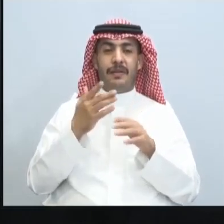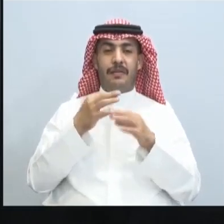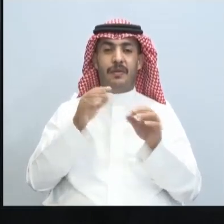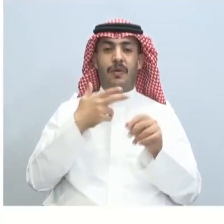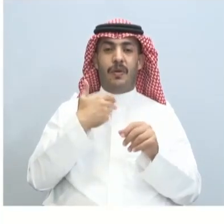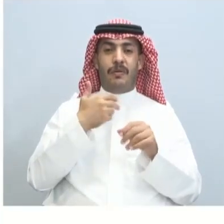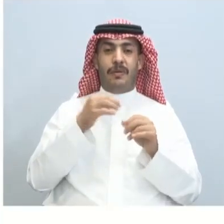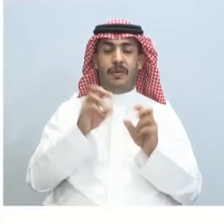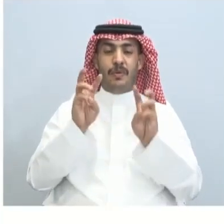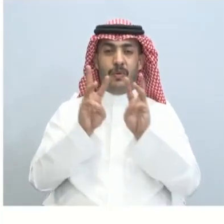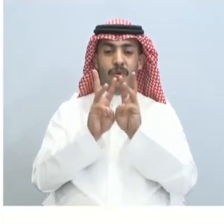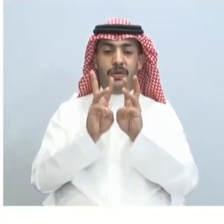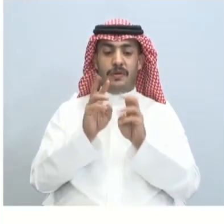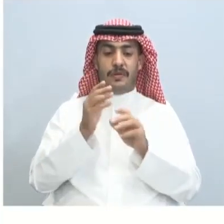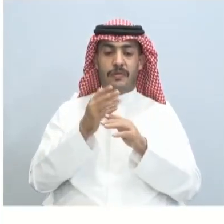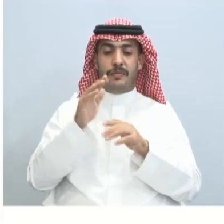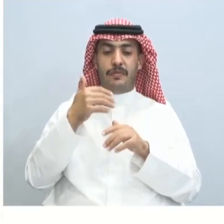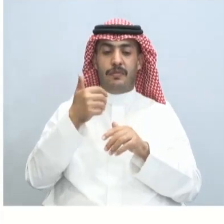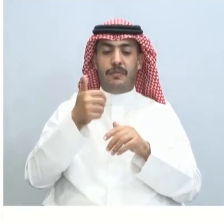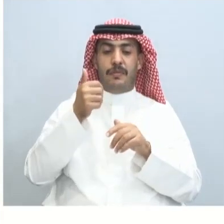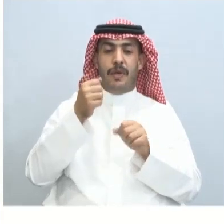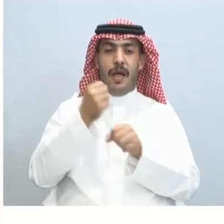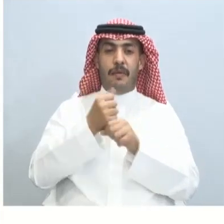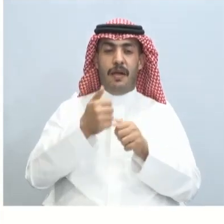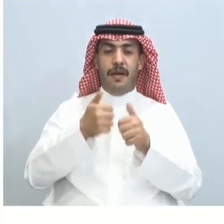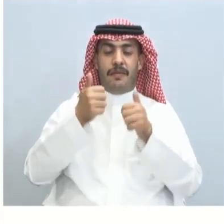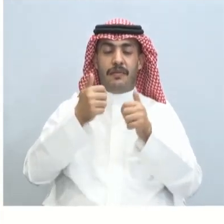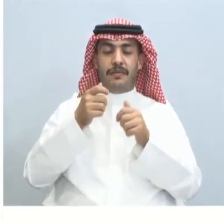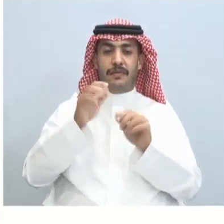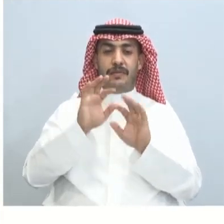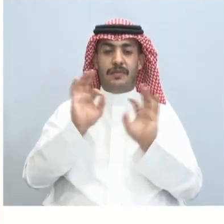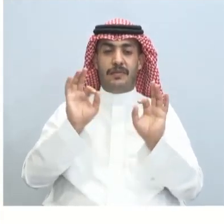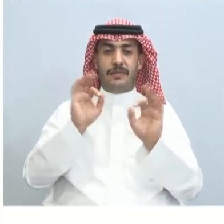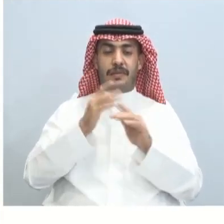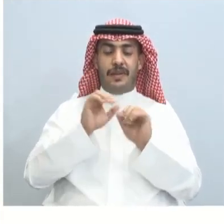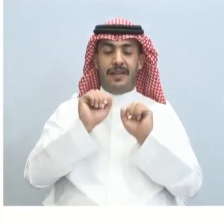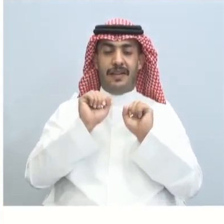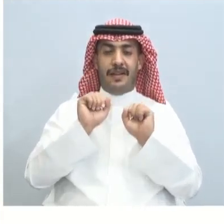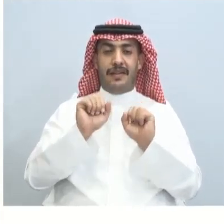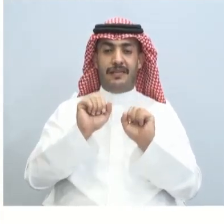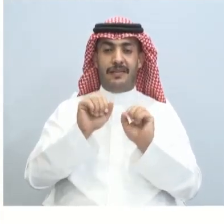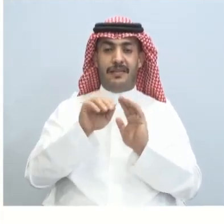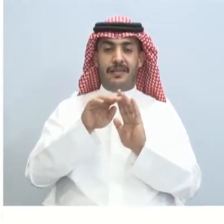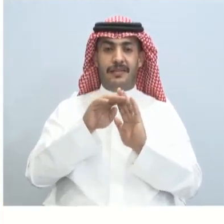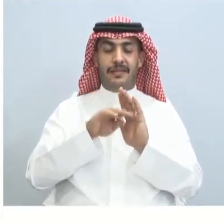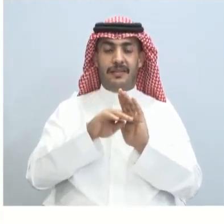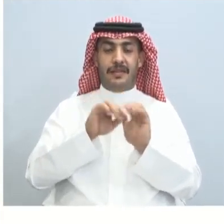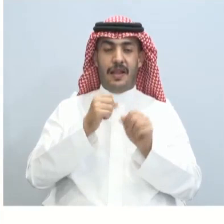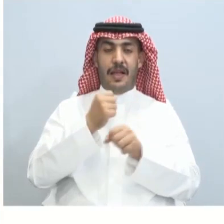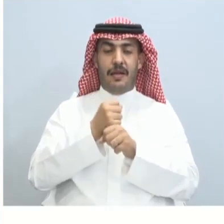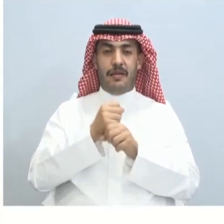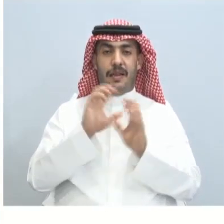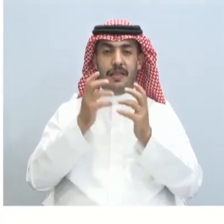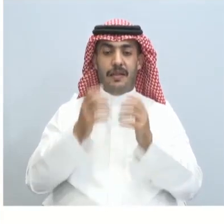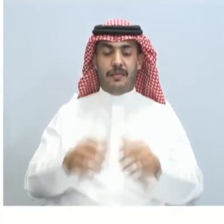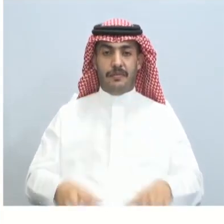الحكومه الالكترونيه واصبحت ايضا اجراءات العمل افضل بكثير من فيما يتعلق في العمل